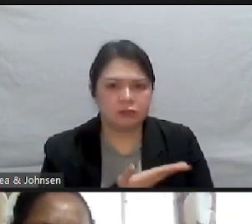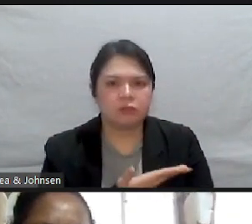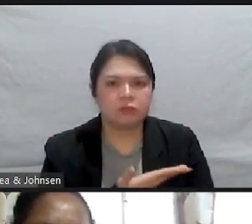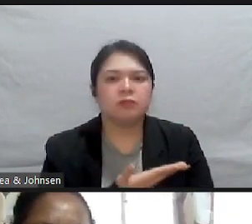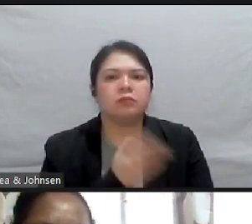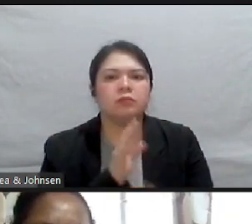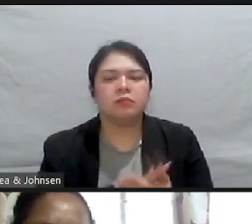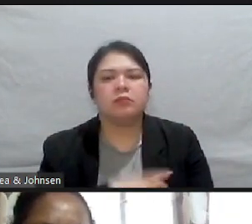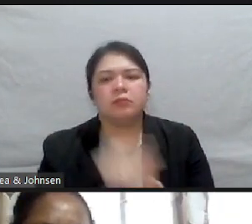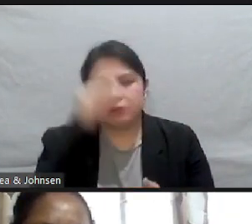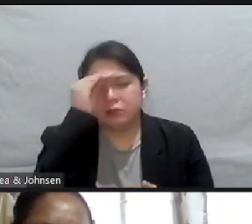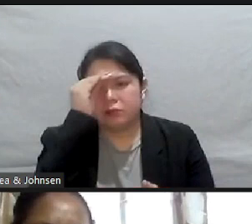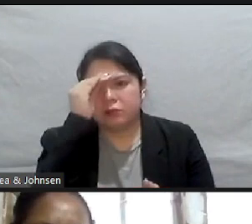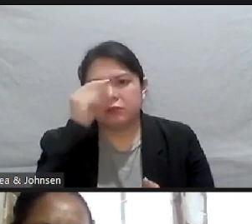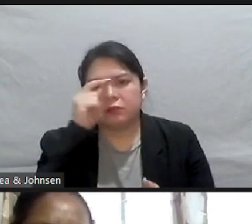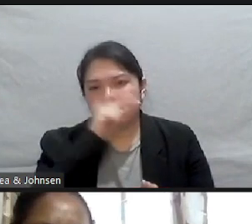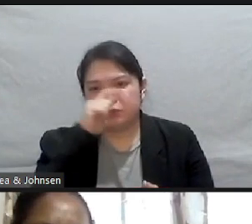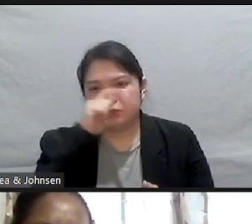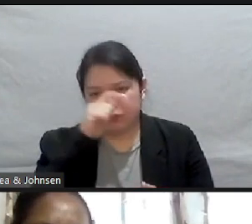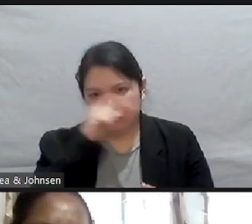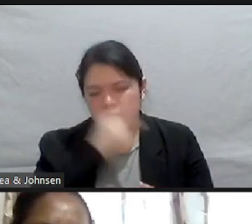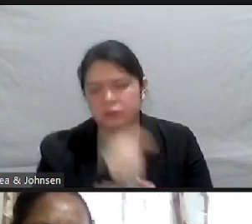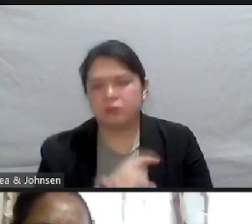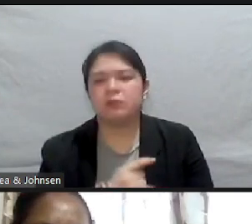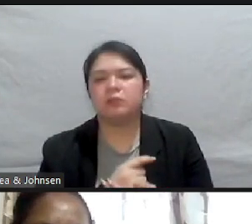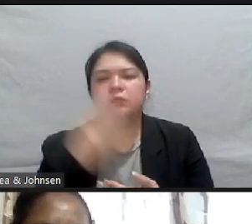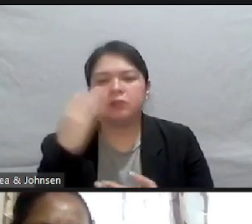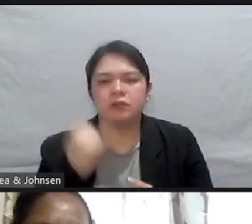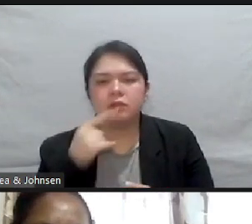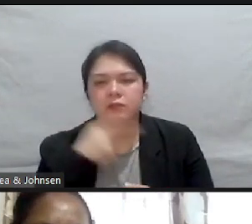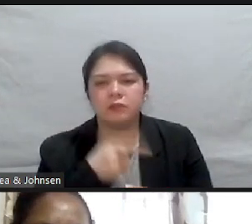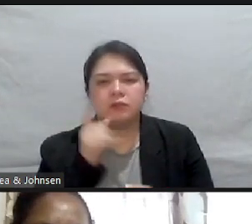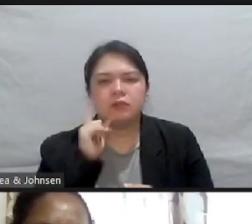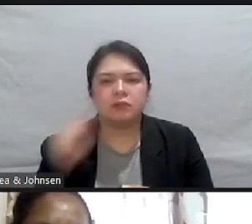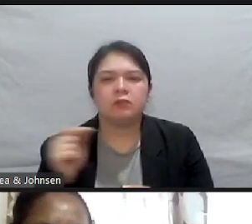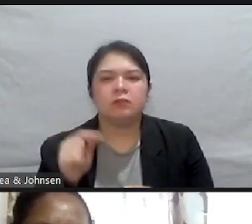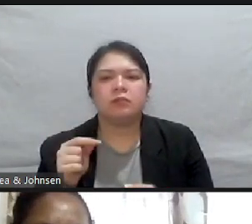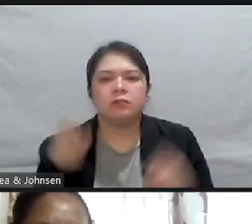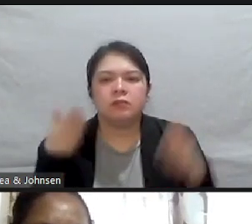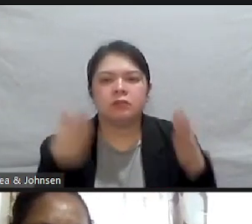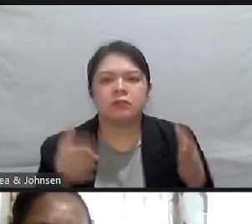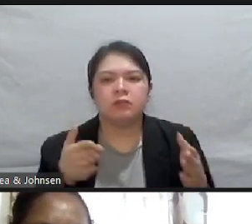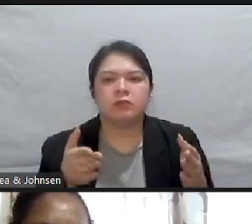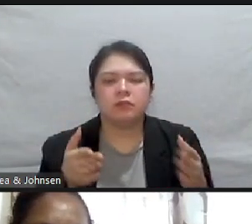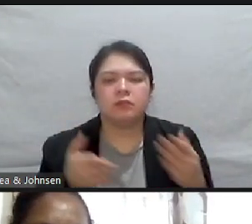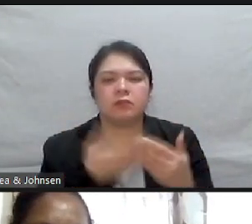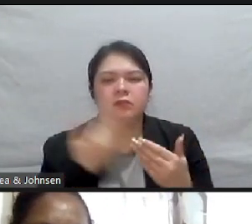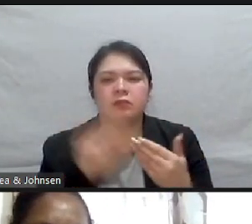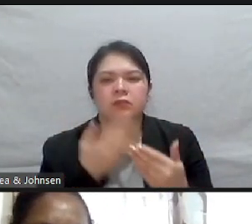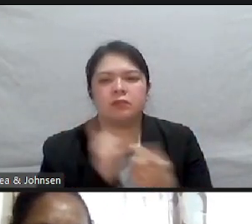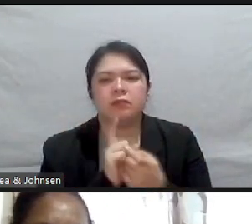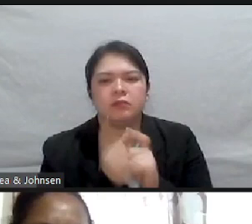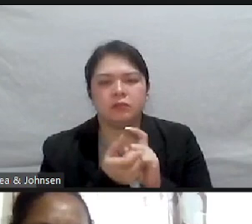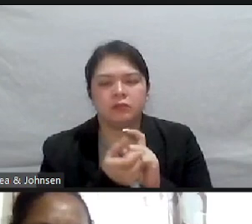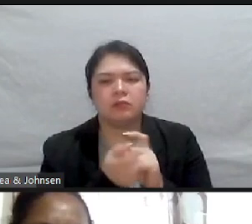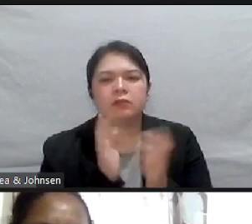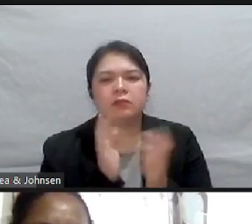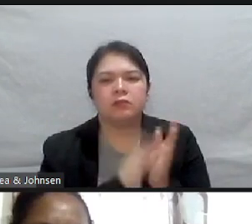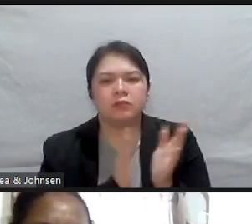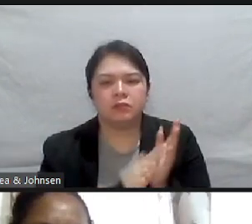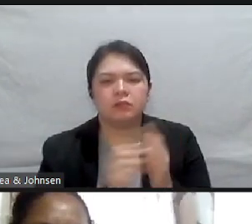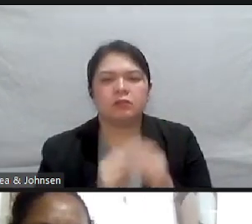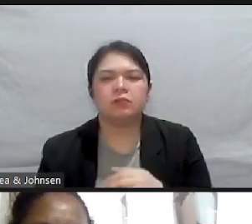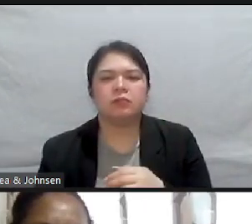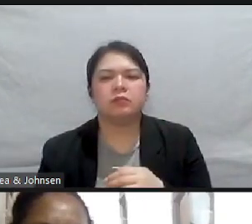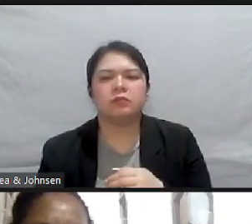na magsalita ng Tagalog. Dahil ito ang pinakamabilis na paraan para madali silang makapag-adjust sa kanilang paaralan.